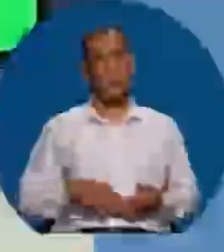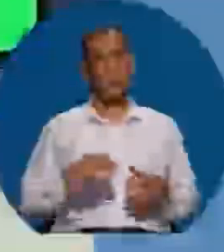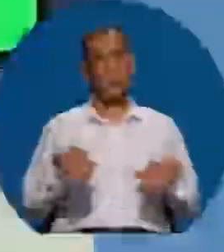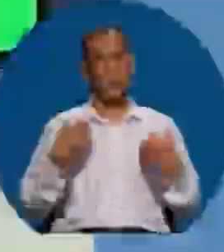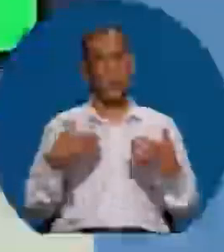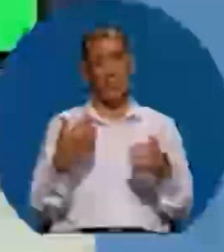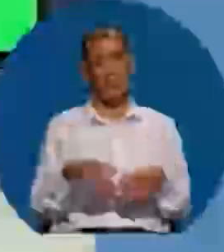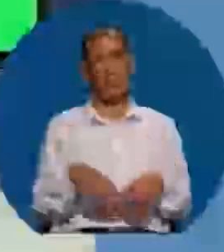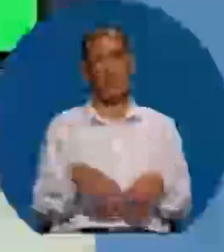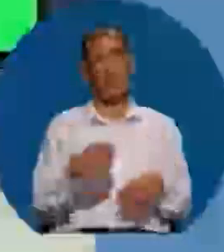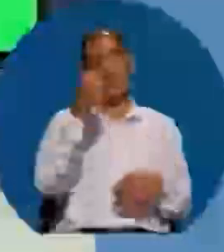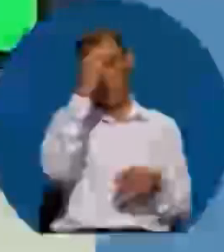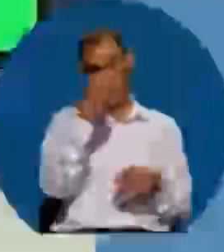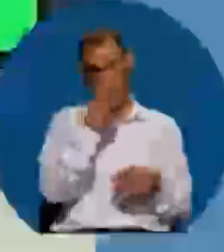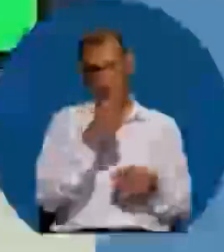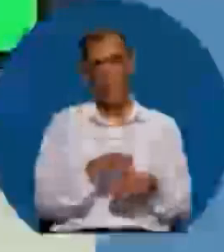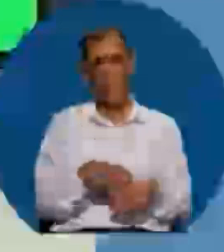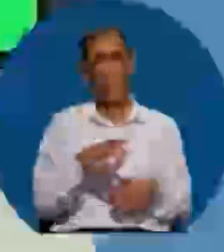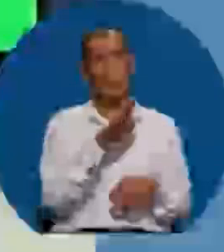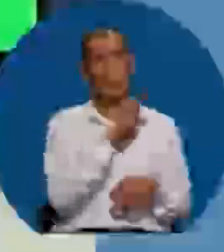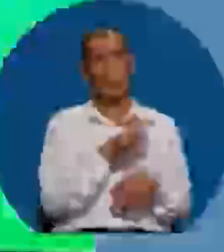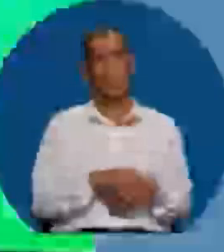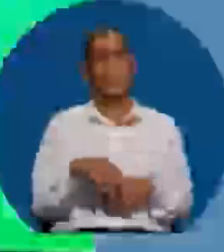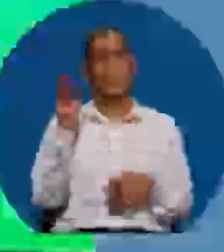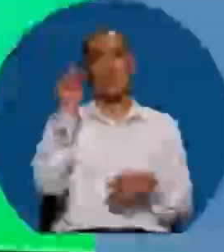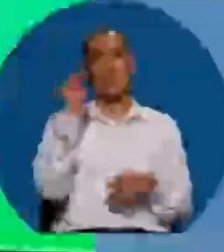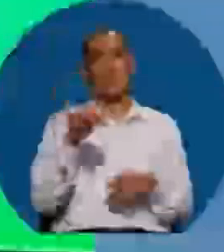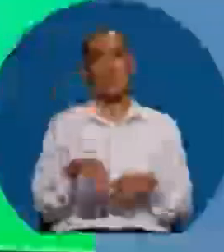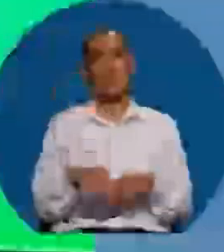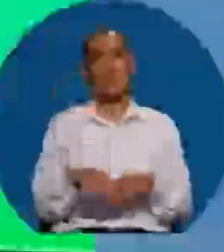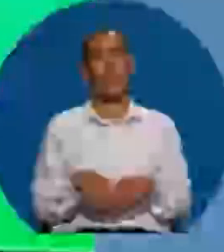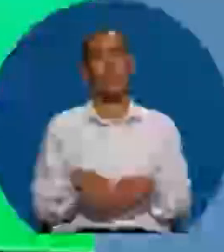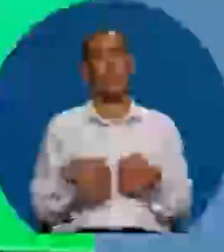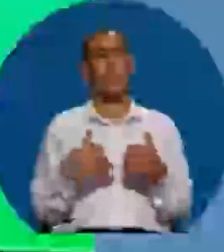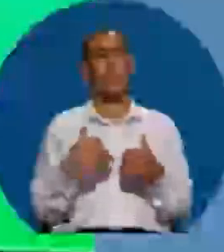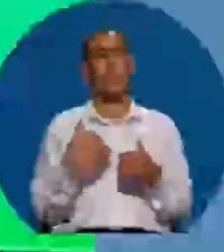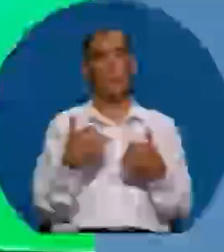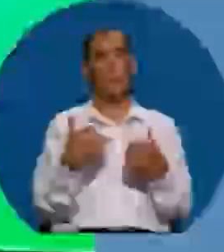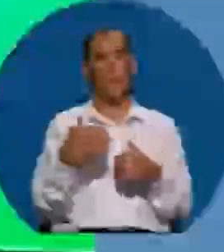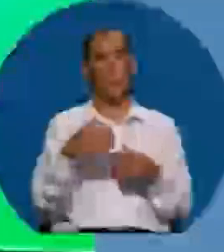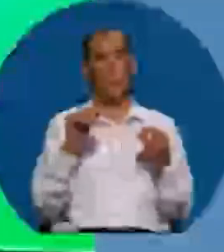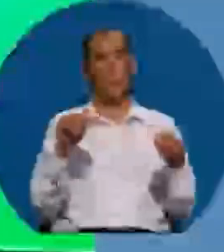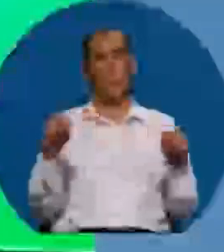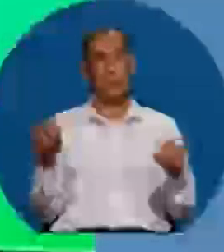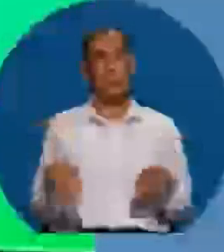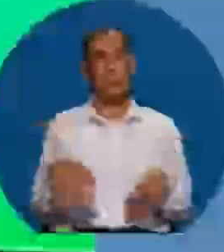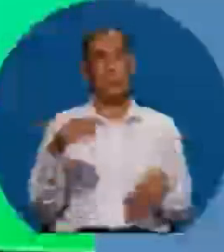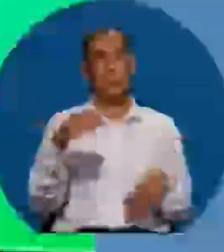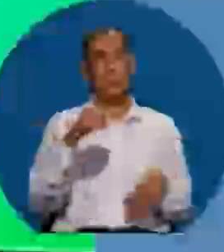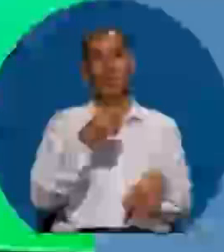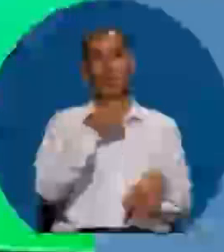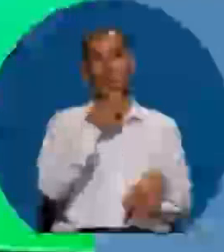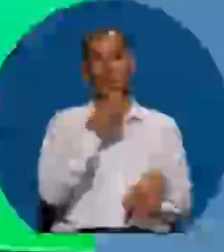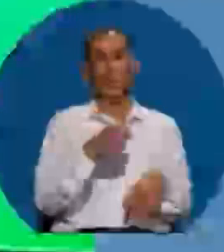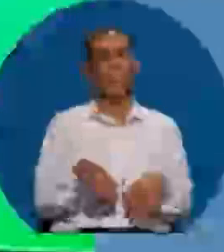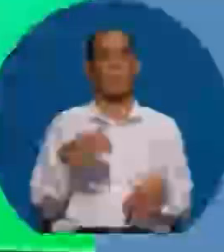сәлем беріп, оған міннеттар болуымыз керек екен оқушылар. Ұстаз атаңдай ұлы дейді. Демек, ұстаз бұл